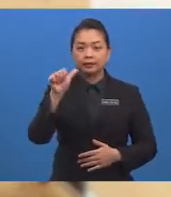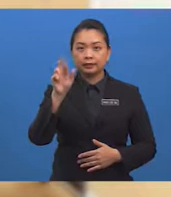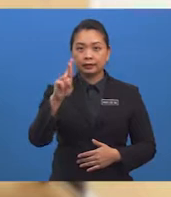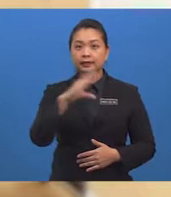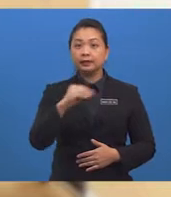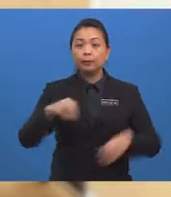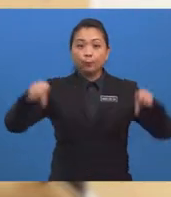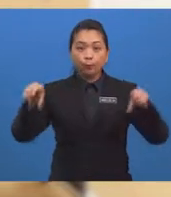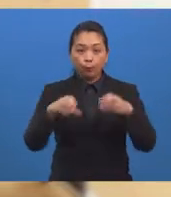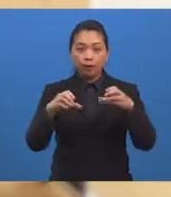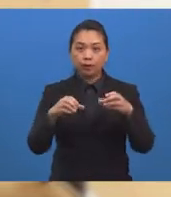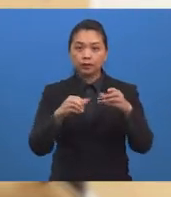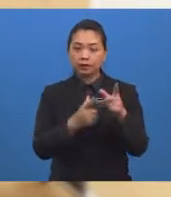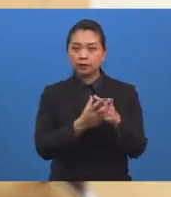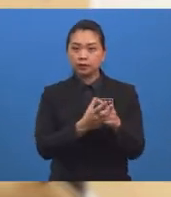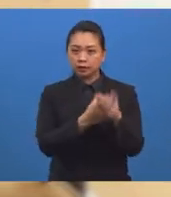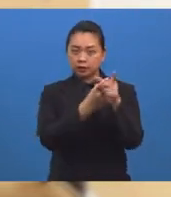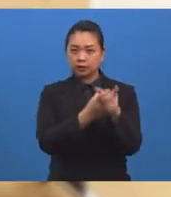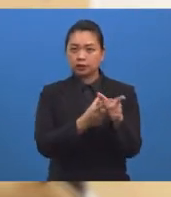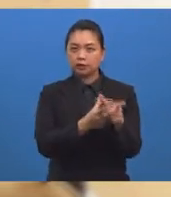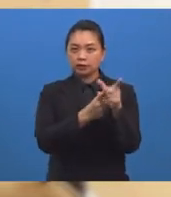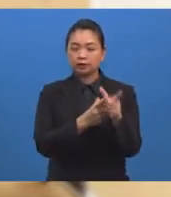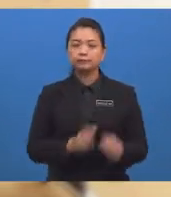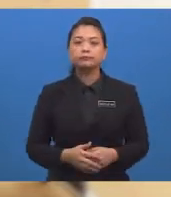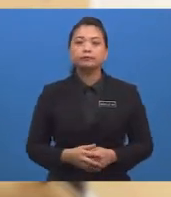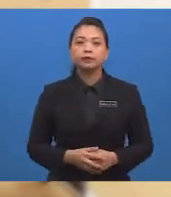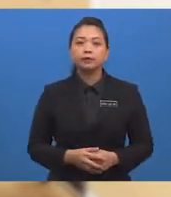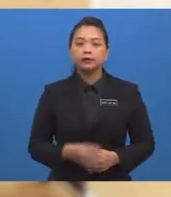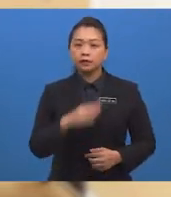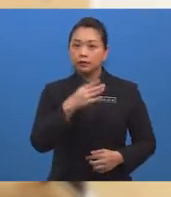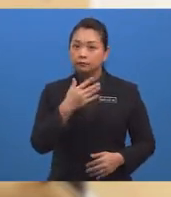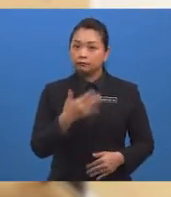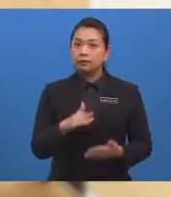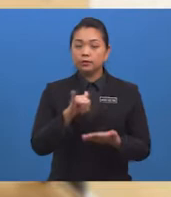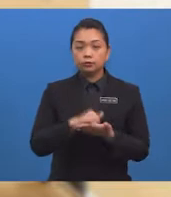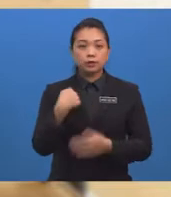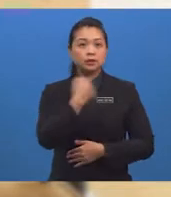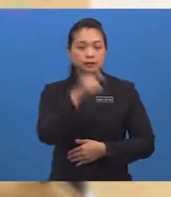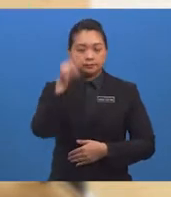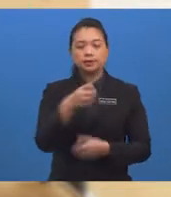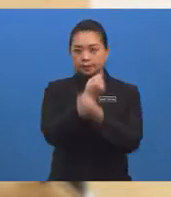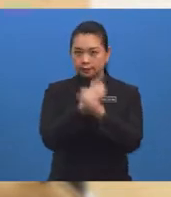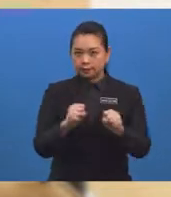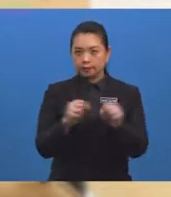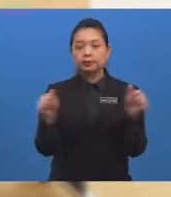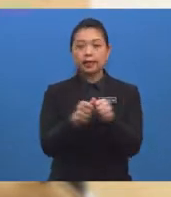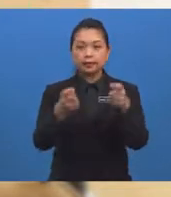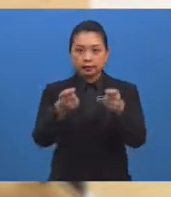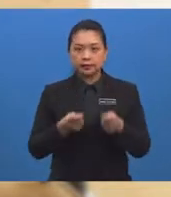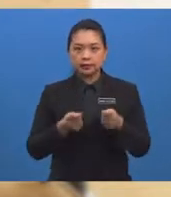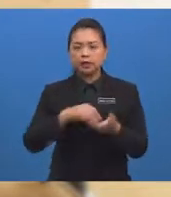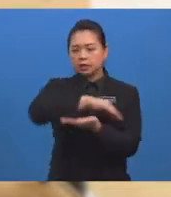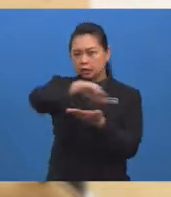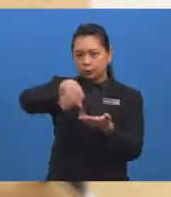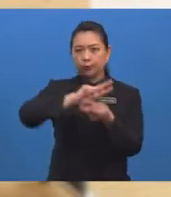pembuatan senjata. Oleh itu, kita perlu bersedia dengan cabaran ini dan menerima segala perubahan dengan